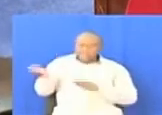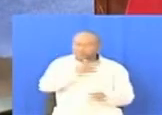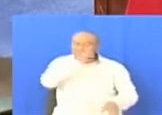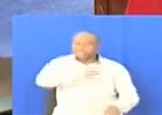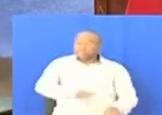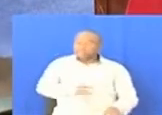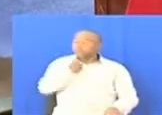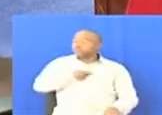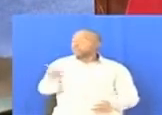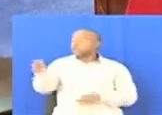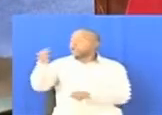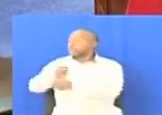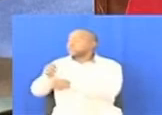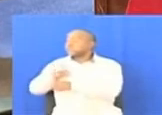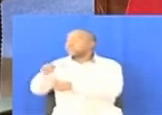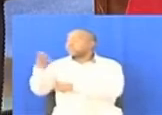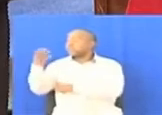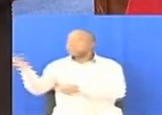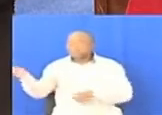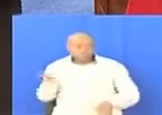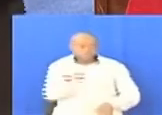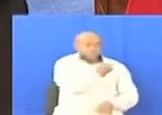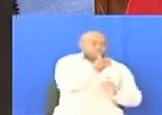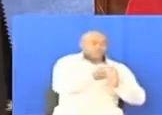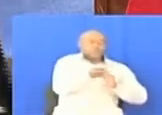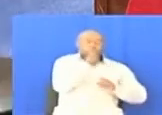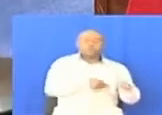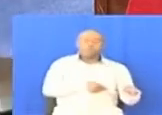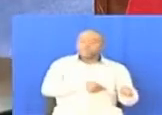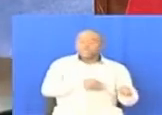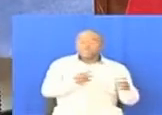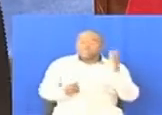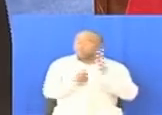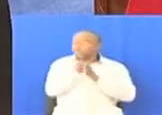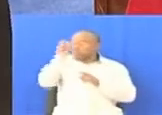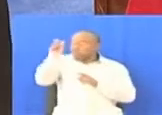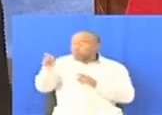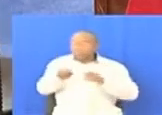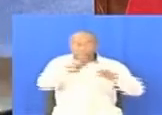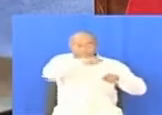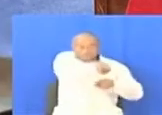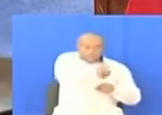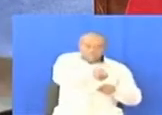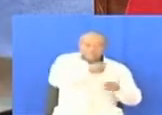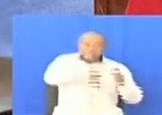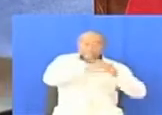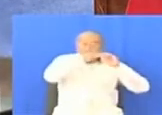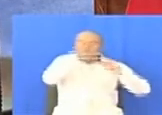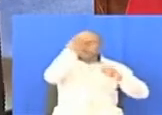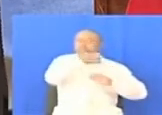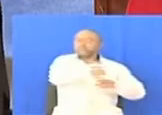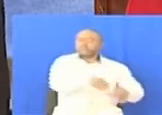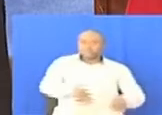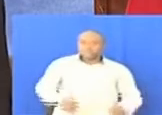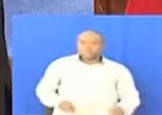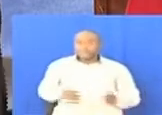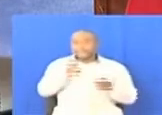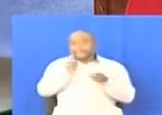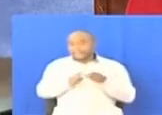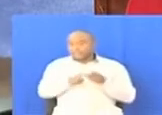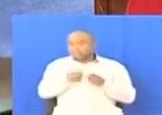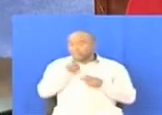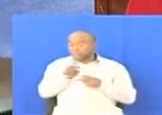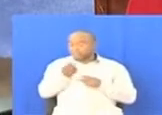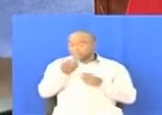shilingi 2000 kwa leo apeleke nyumba akale, alafu au unawafungia ndani ya nyumba. Ya pili, Mheshimiwa Rais alisema wakati huu kwetu